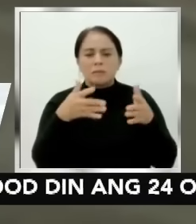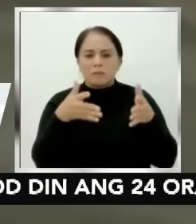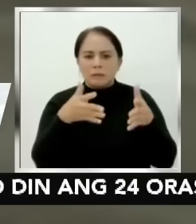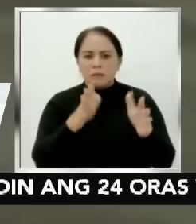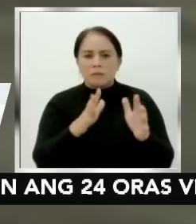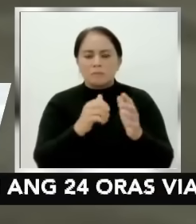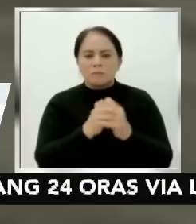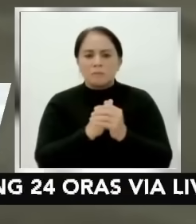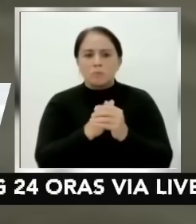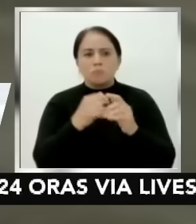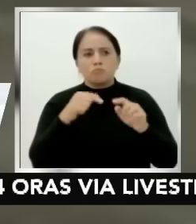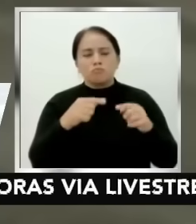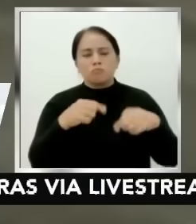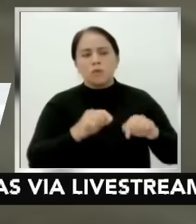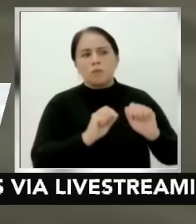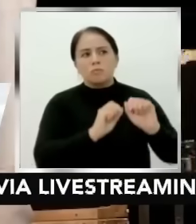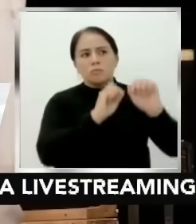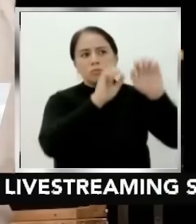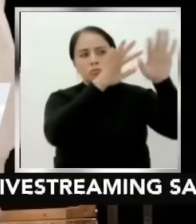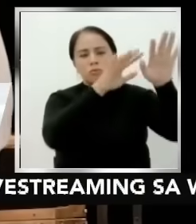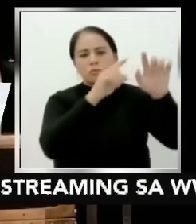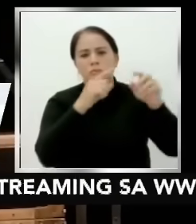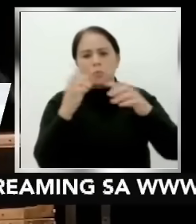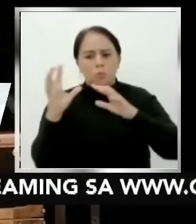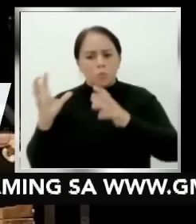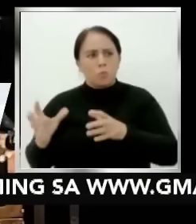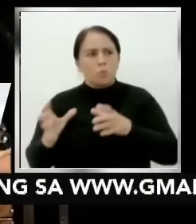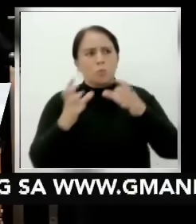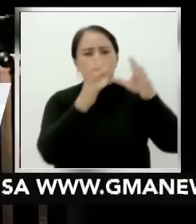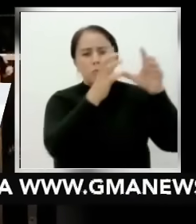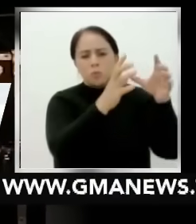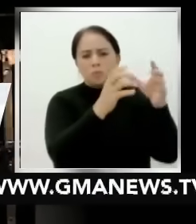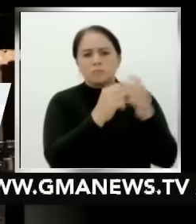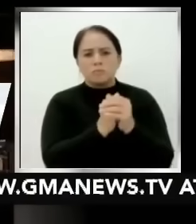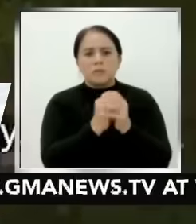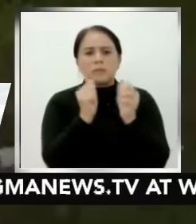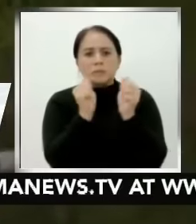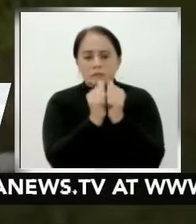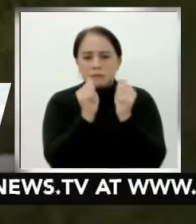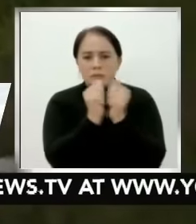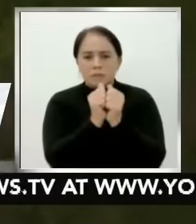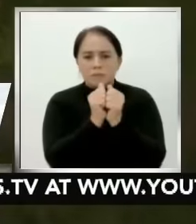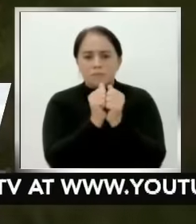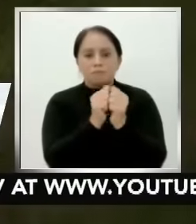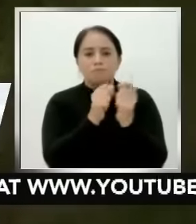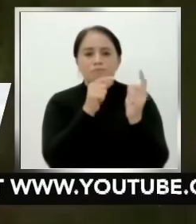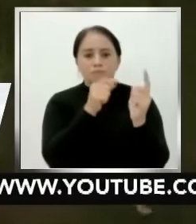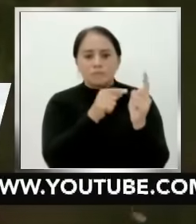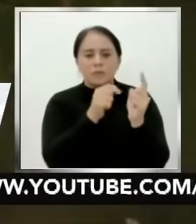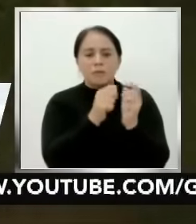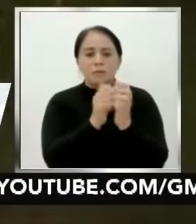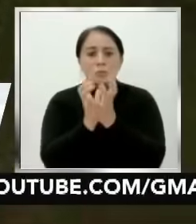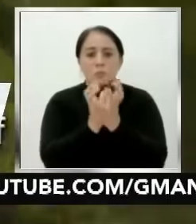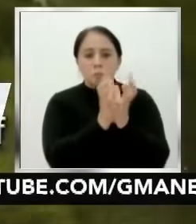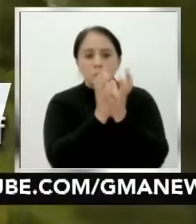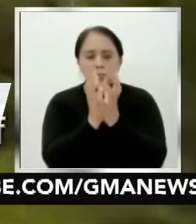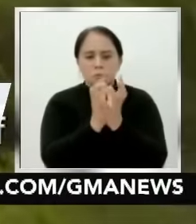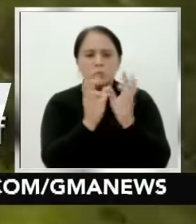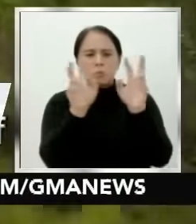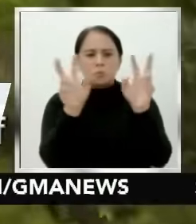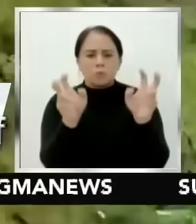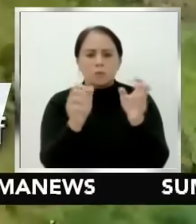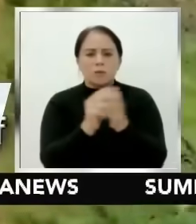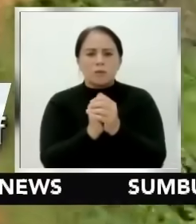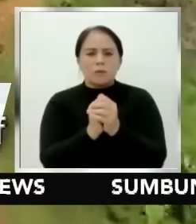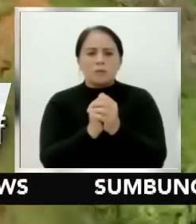bundok, kaya umakyat kami lahat. Ang mga sumama kina Senior Aguila sa komunidad na kung tawagin ay kapihan sa